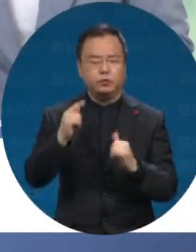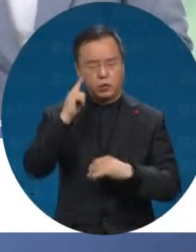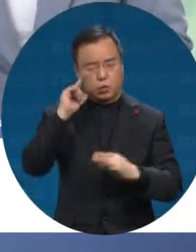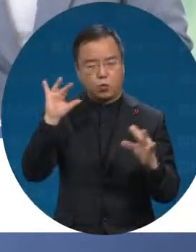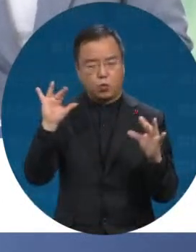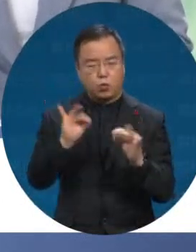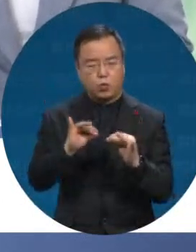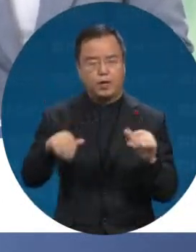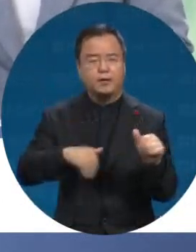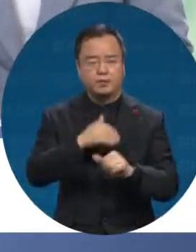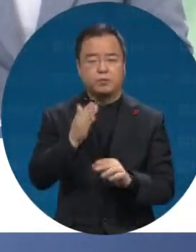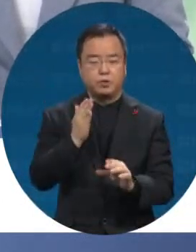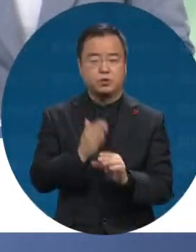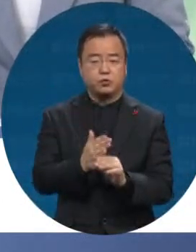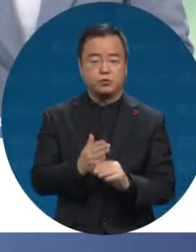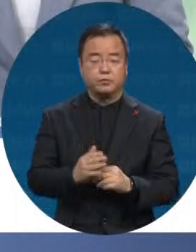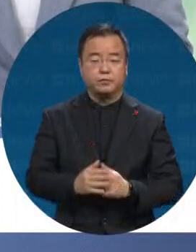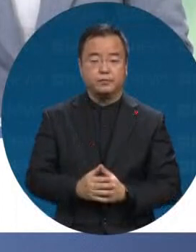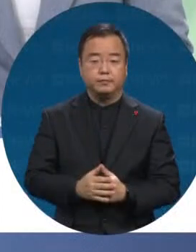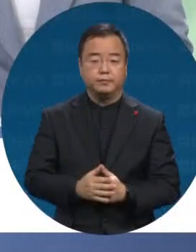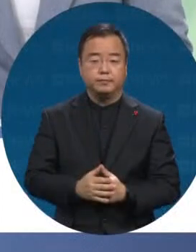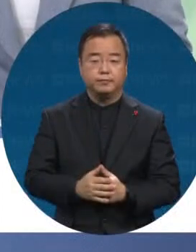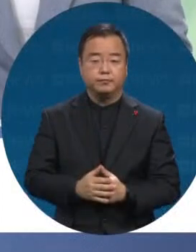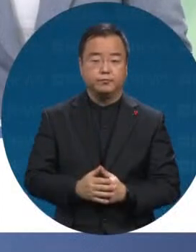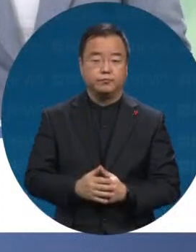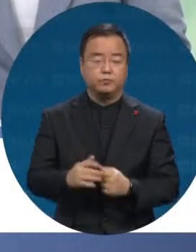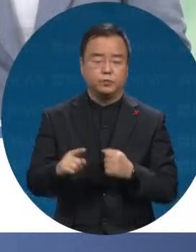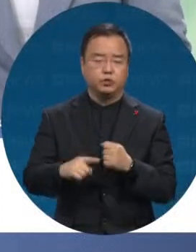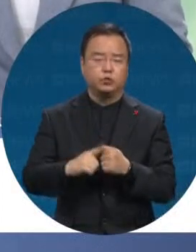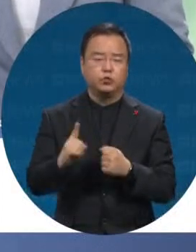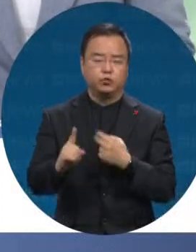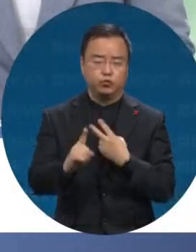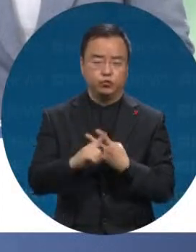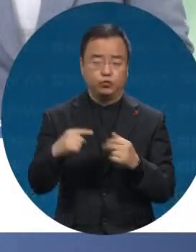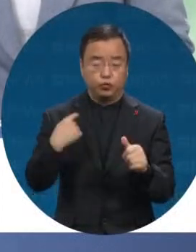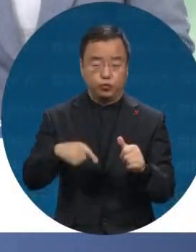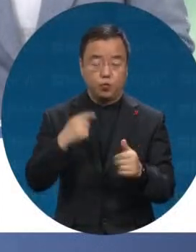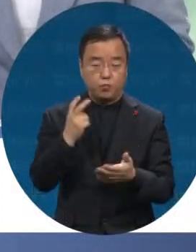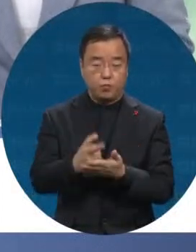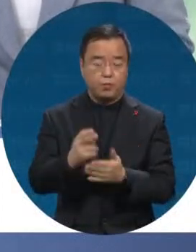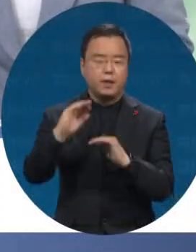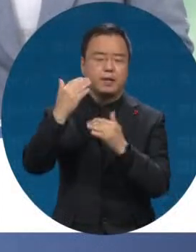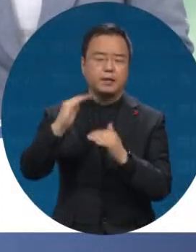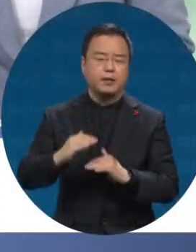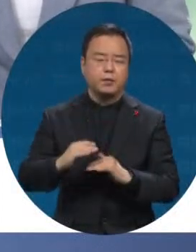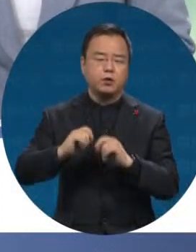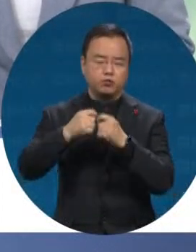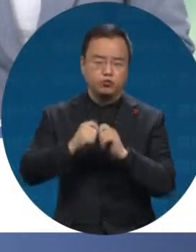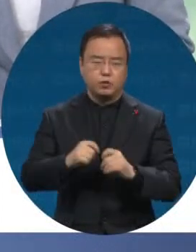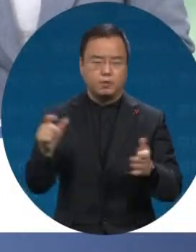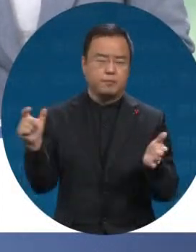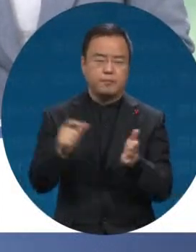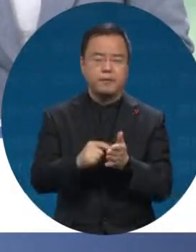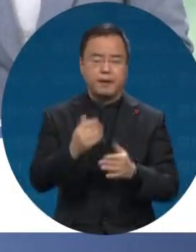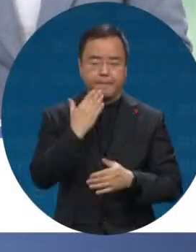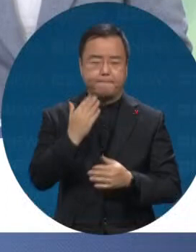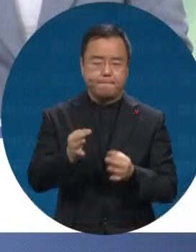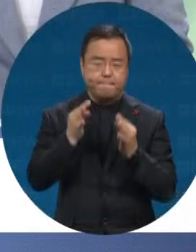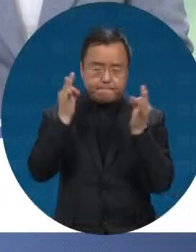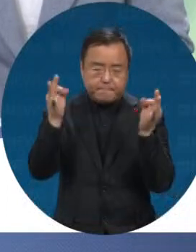형성된 사항이라고 생각합니다 초등학교 초중등 교육법에 이와 관련 내용들이 구체적으로 명시될 수 있도록